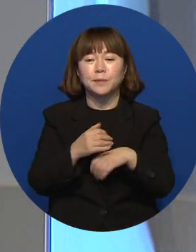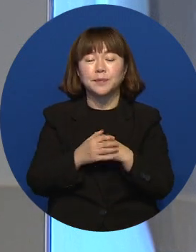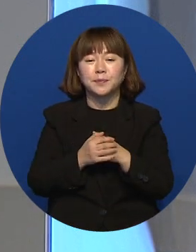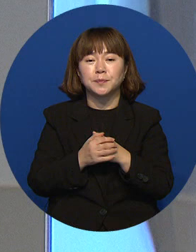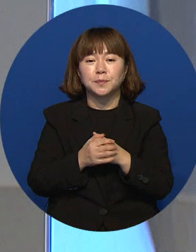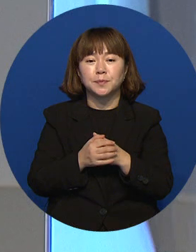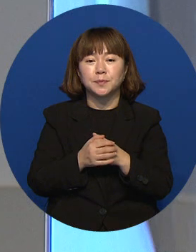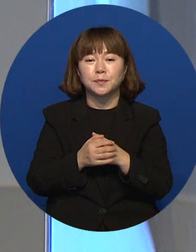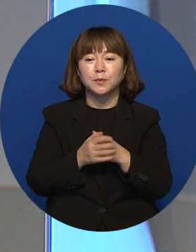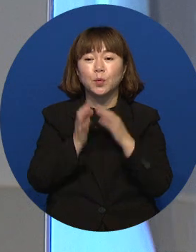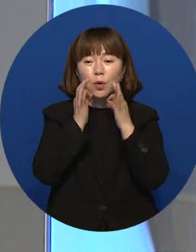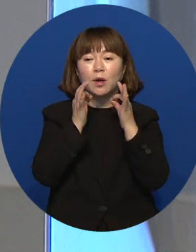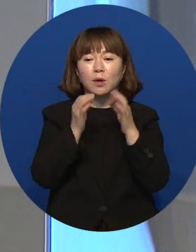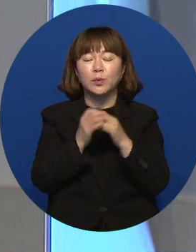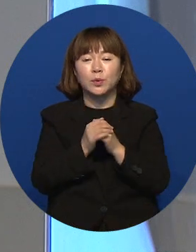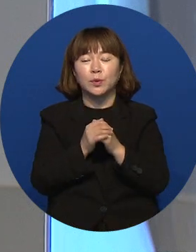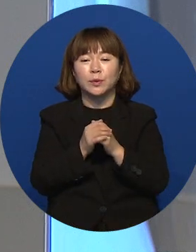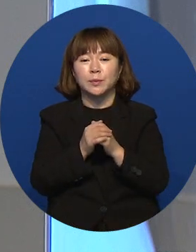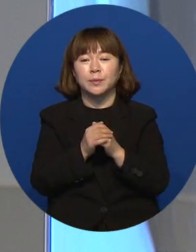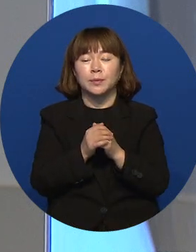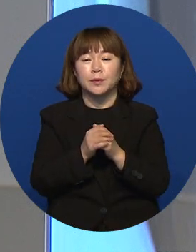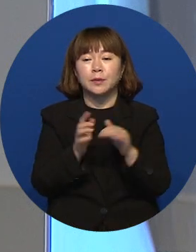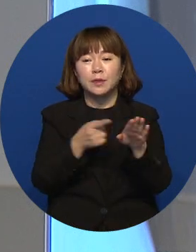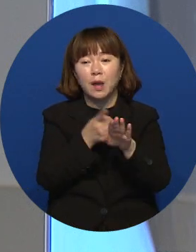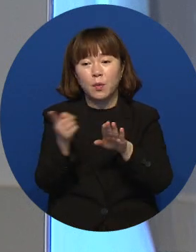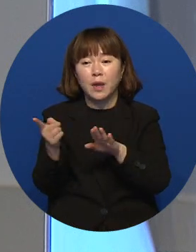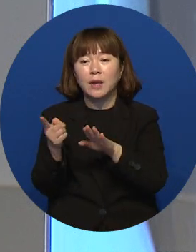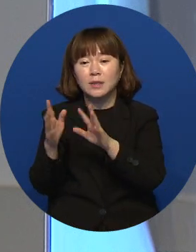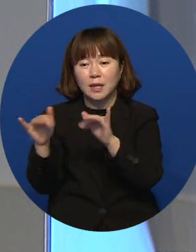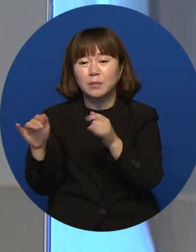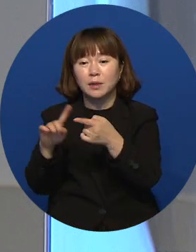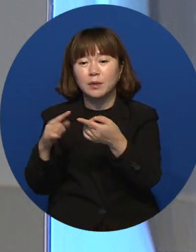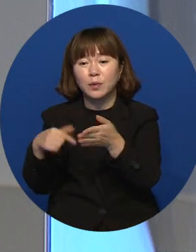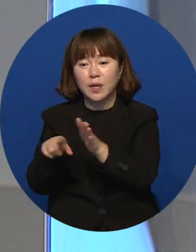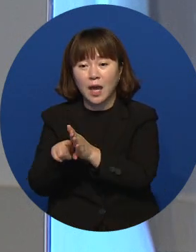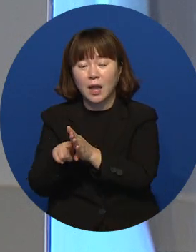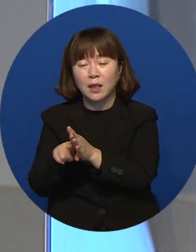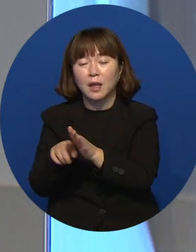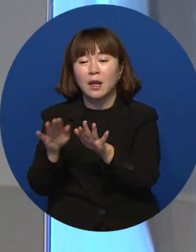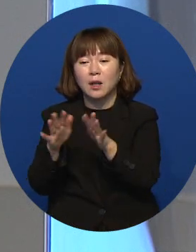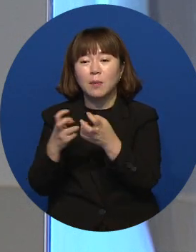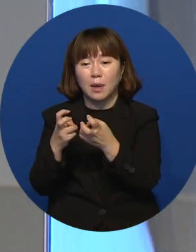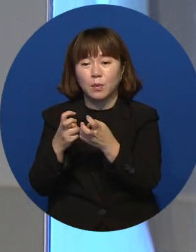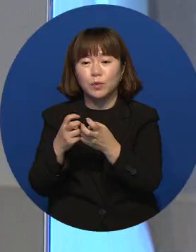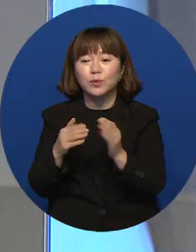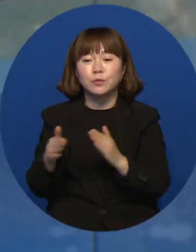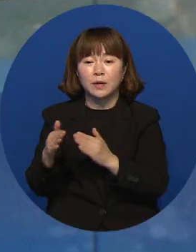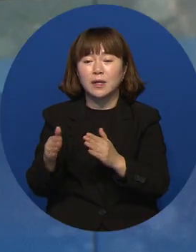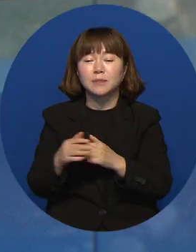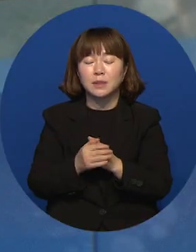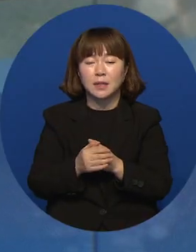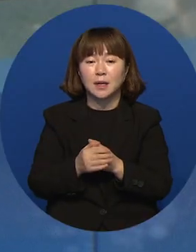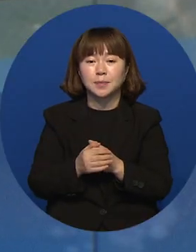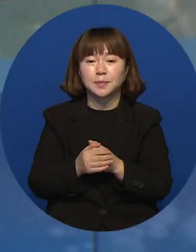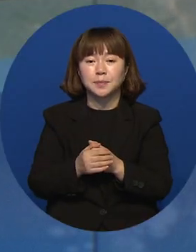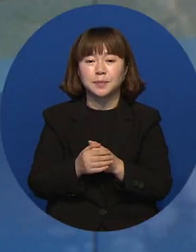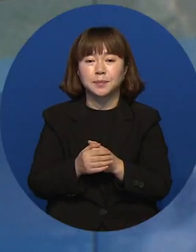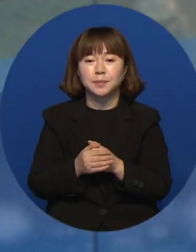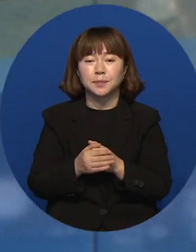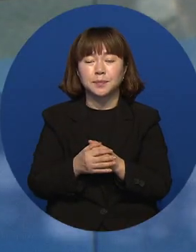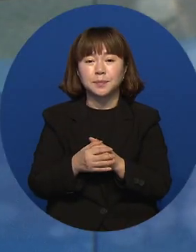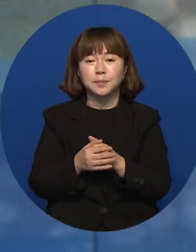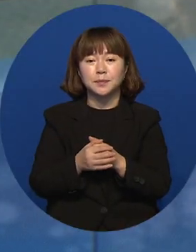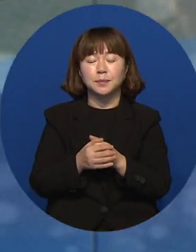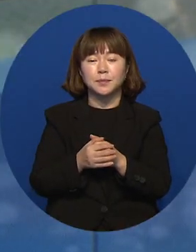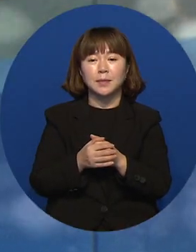많기 때문에 이 팬들에 대한 조치도 마련할 계획을 가지고 있습니다 그 적극적인 인센티브를 1 2차 서쪽은 분들에게 주는